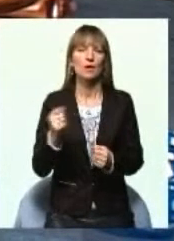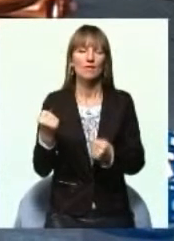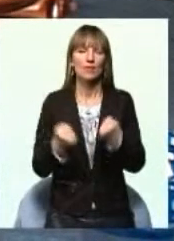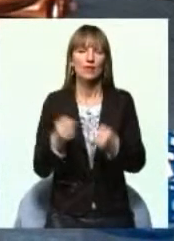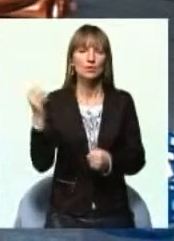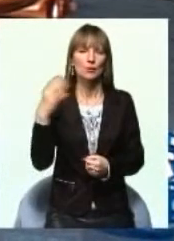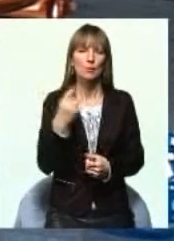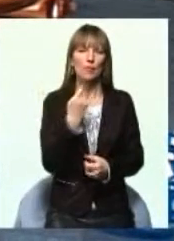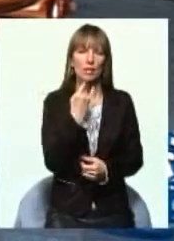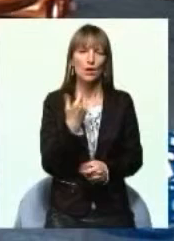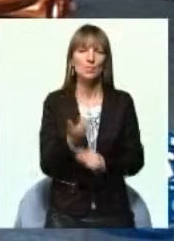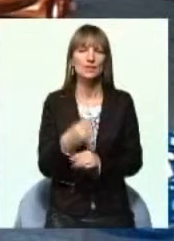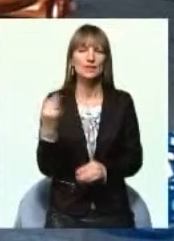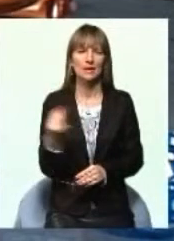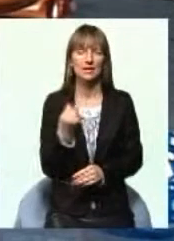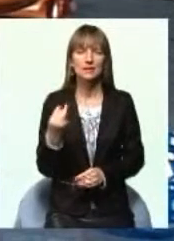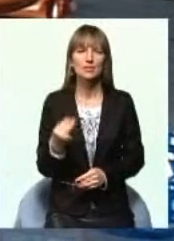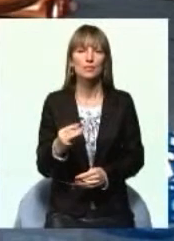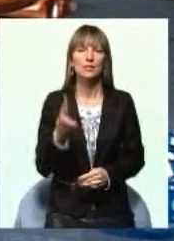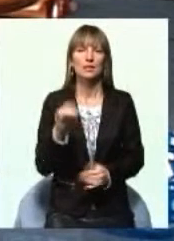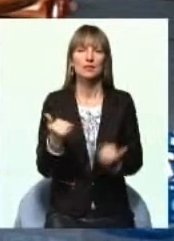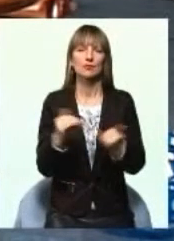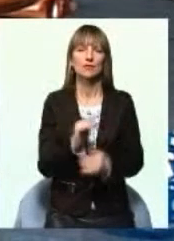батареях. Тож, дуже таки цікаві речі. Ну,